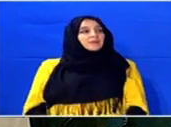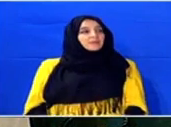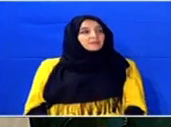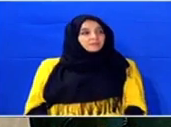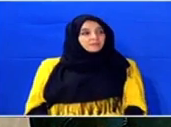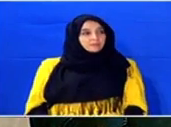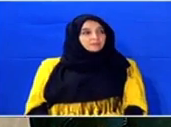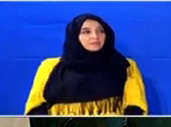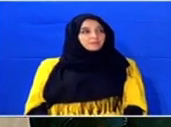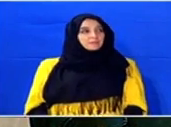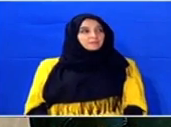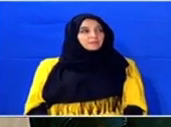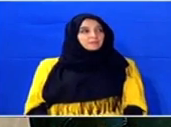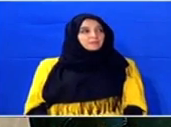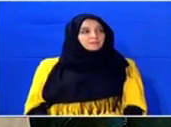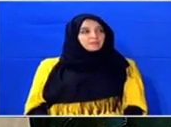يعني تقول